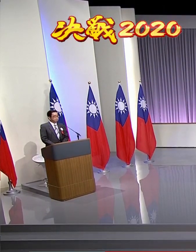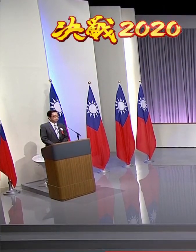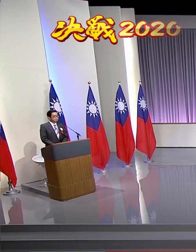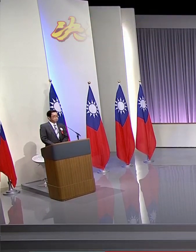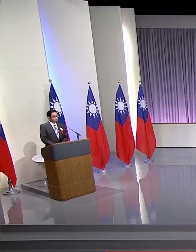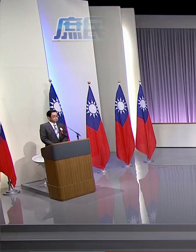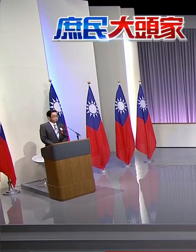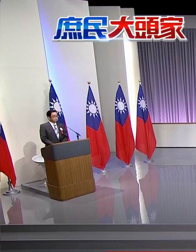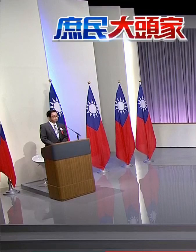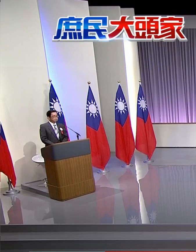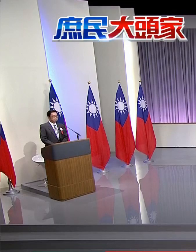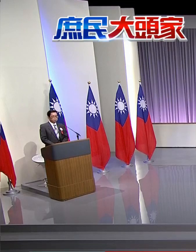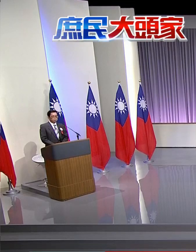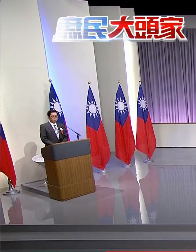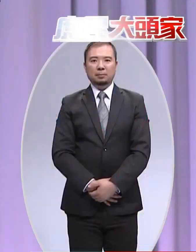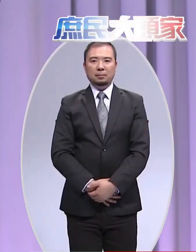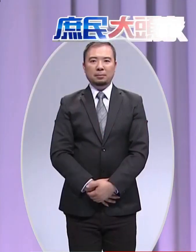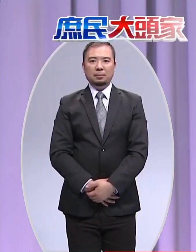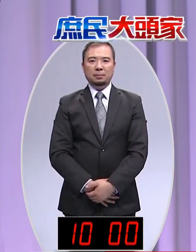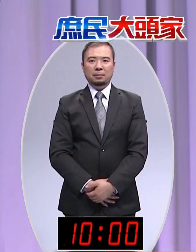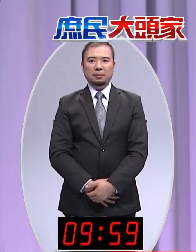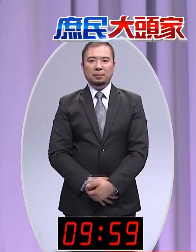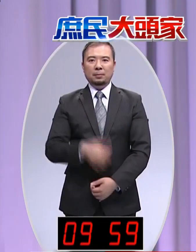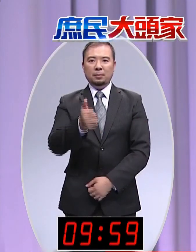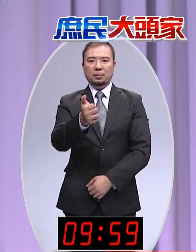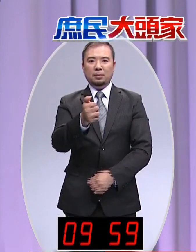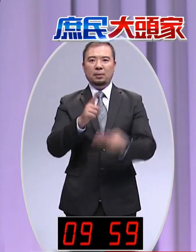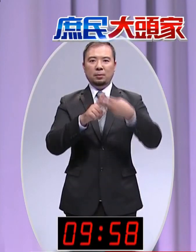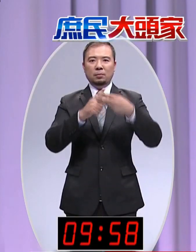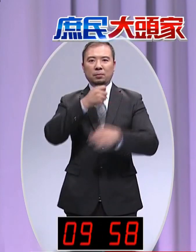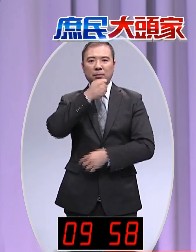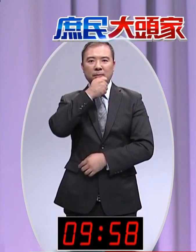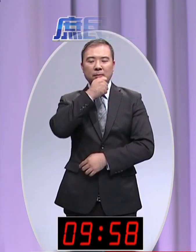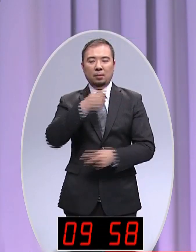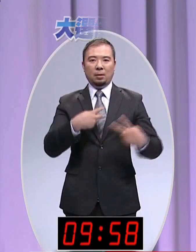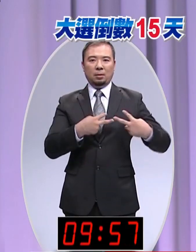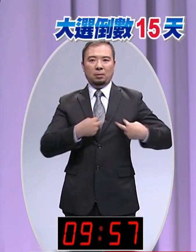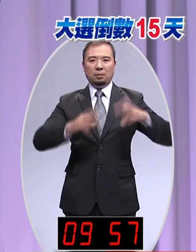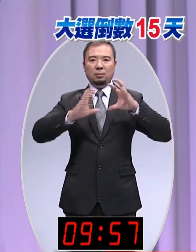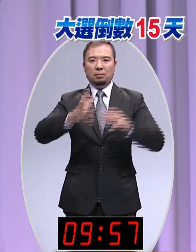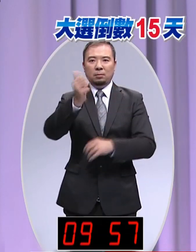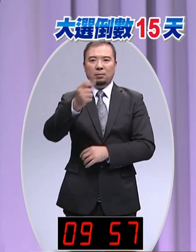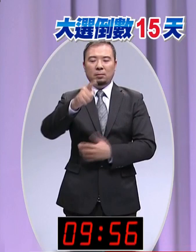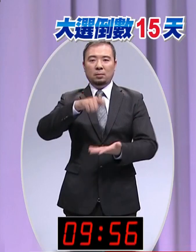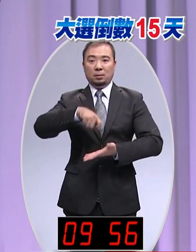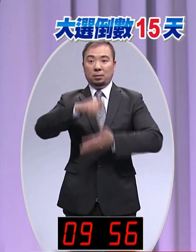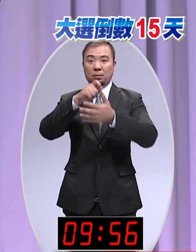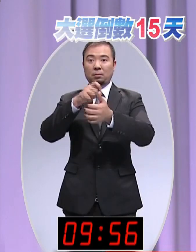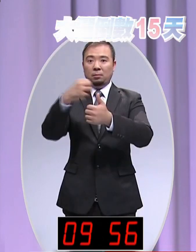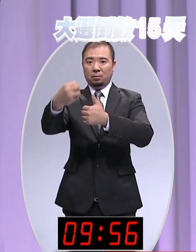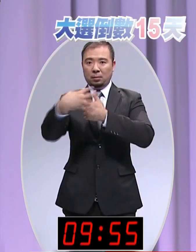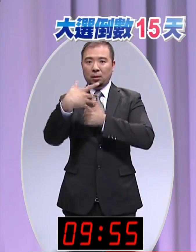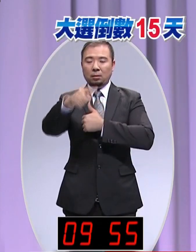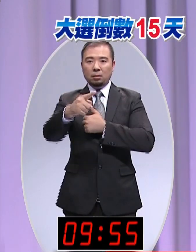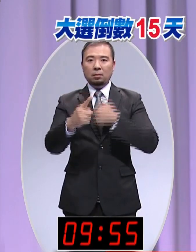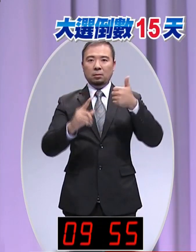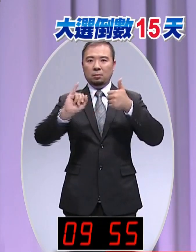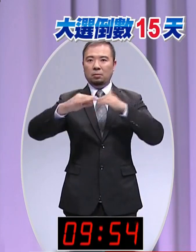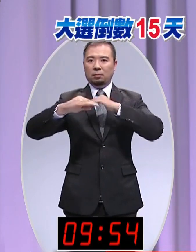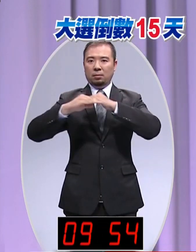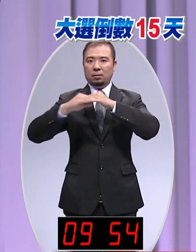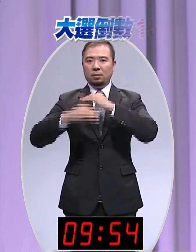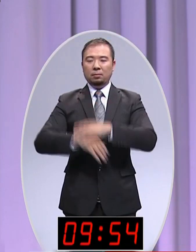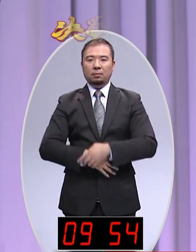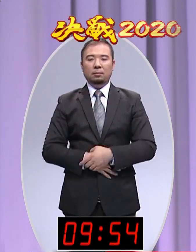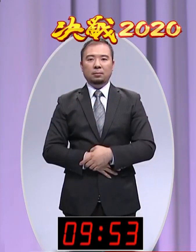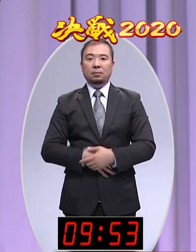10分钟，请发言。 谢谢主持人，谢谢蔡英文总统对我的提醒，要我注意到性别平等，特别要重视女